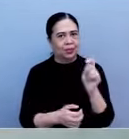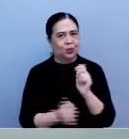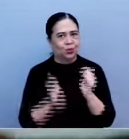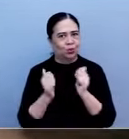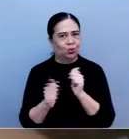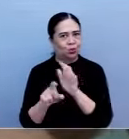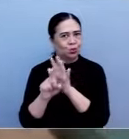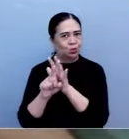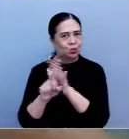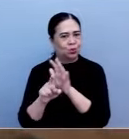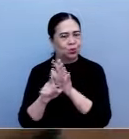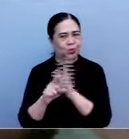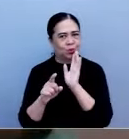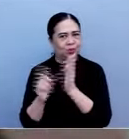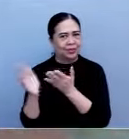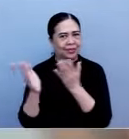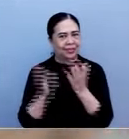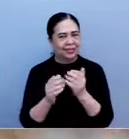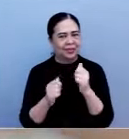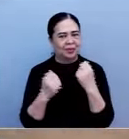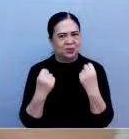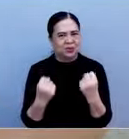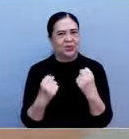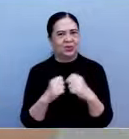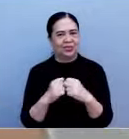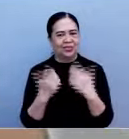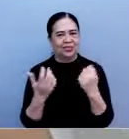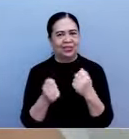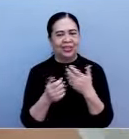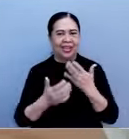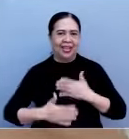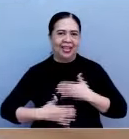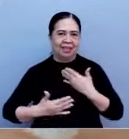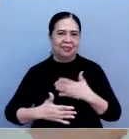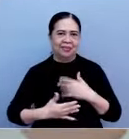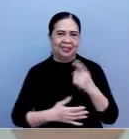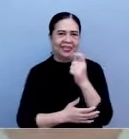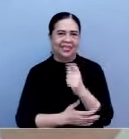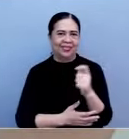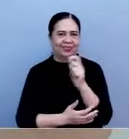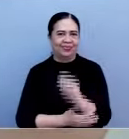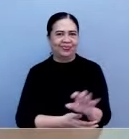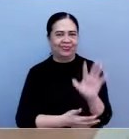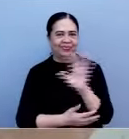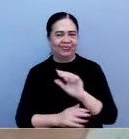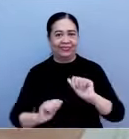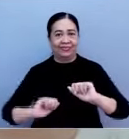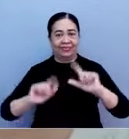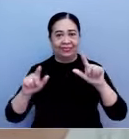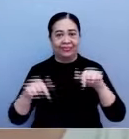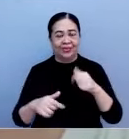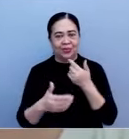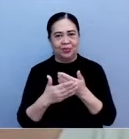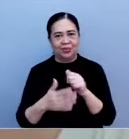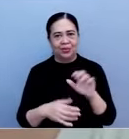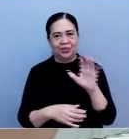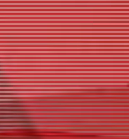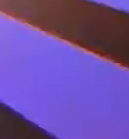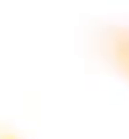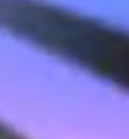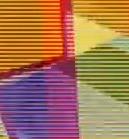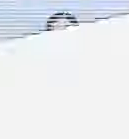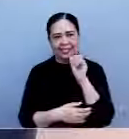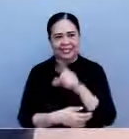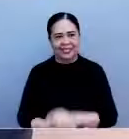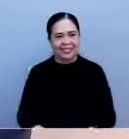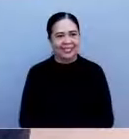superstars maghahatid ng pangmalakasang pampahappy this Tuesday morning. Live sa Good Morning Kapatid!